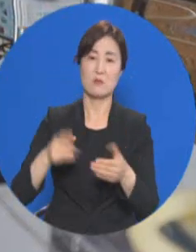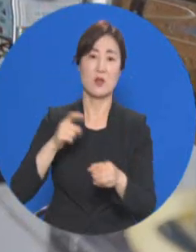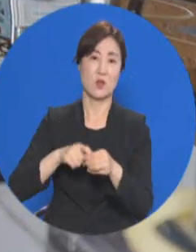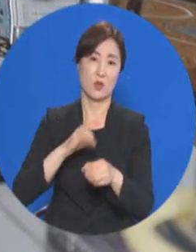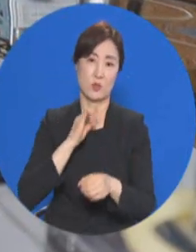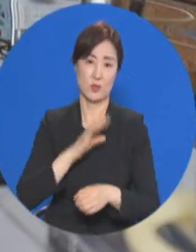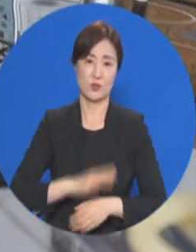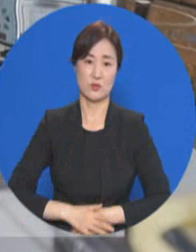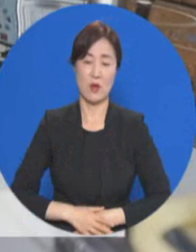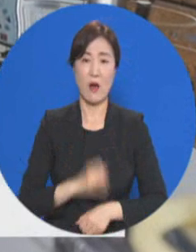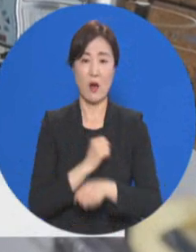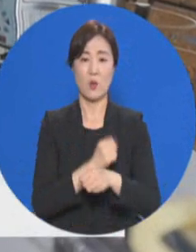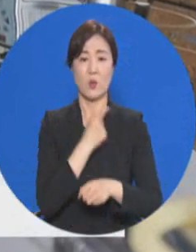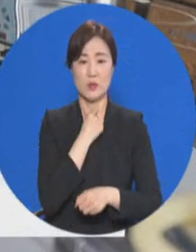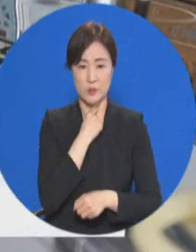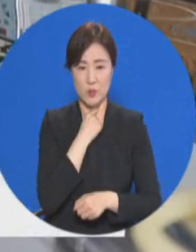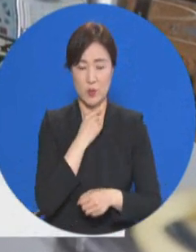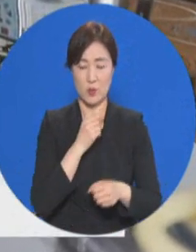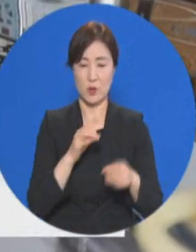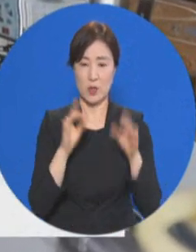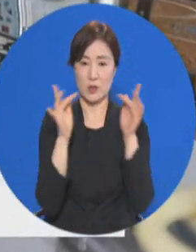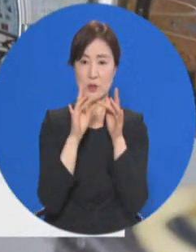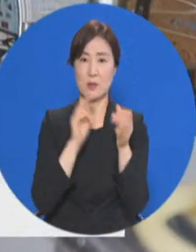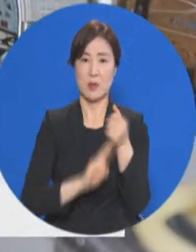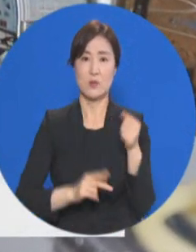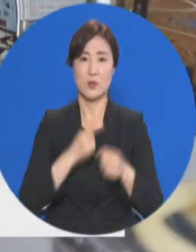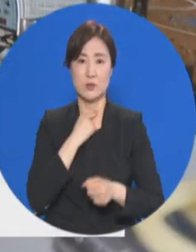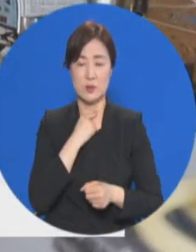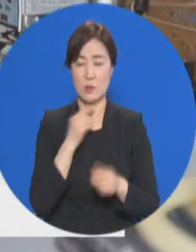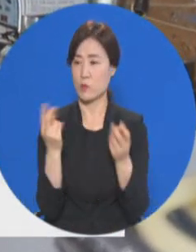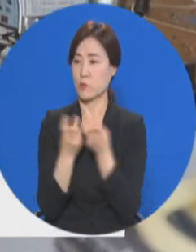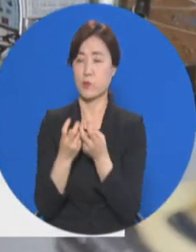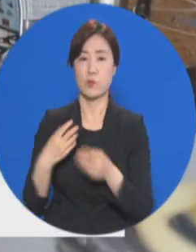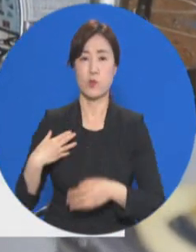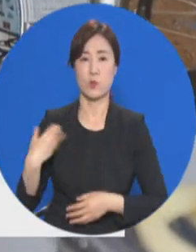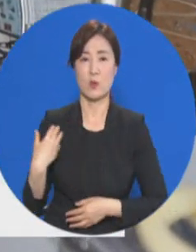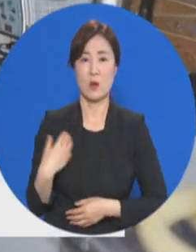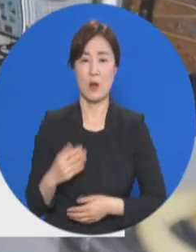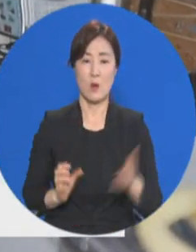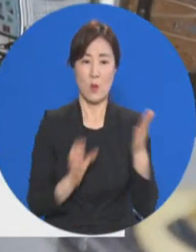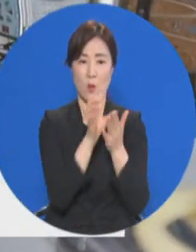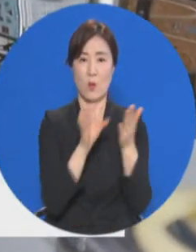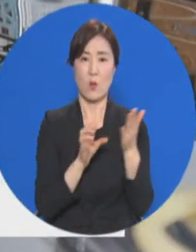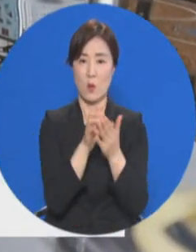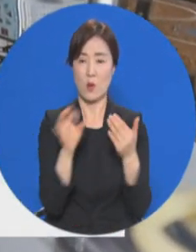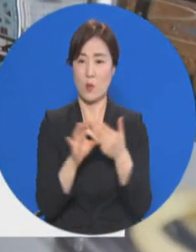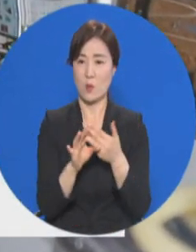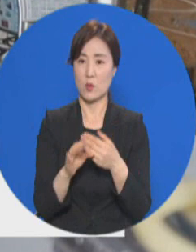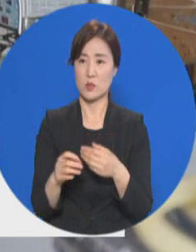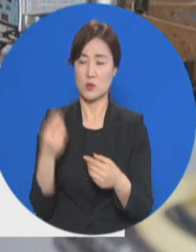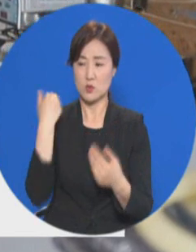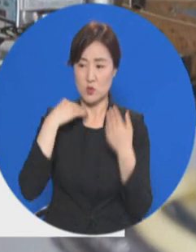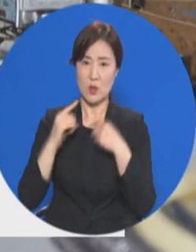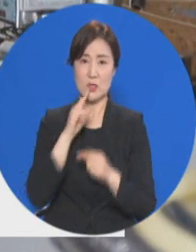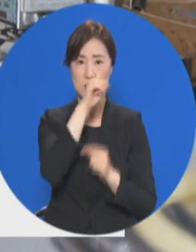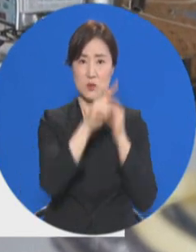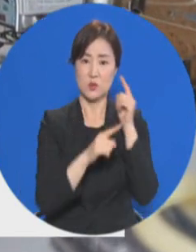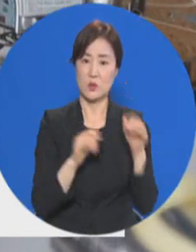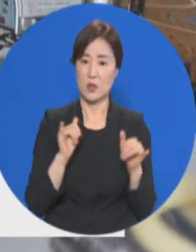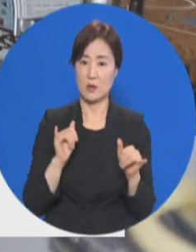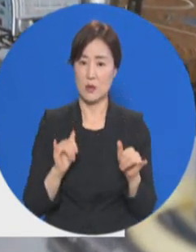판매를 하고 싶은데 저희들이 인터넷이나 이런 걸 잘 몰라요. 올리면 또 혹시나 이게 가대광고로